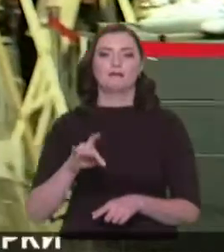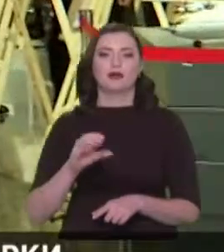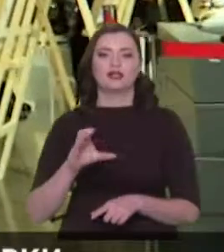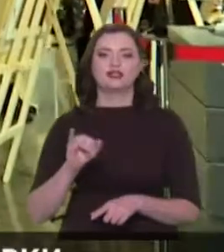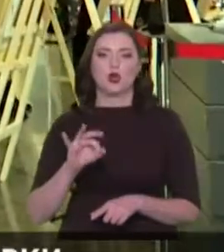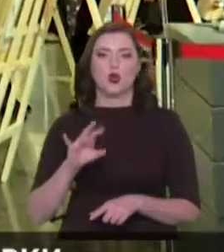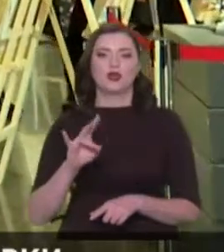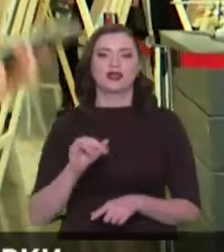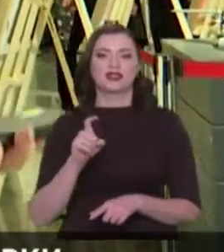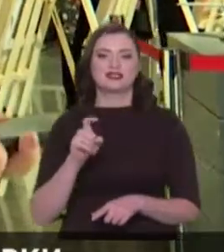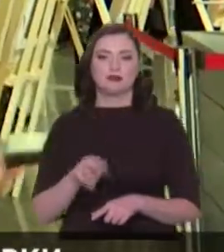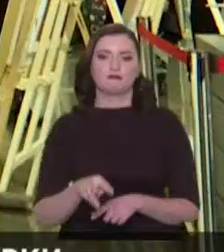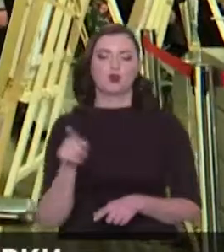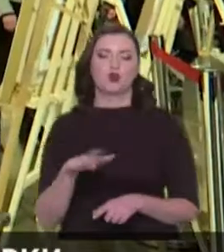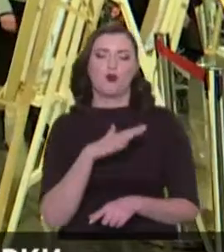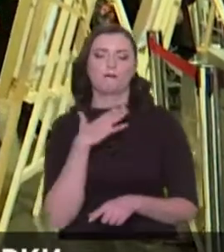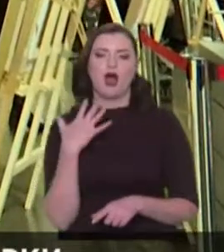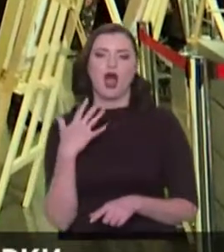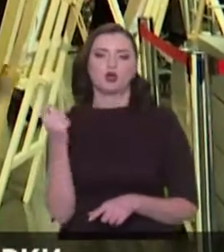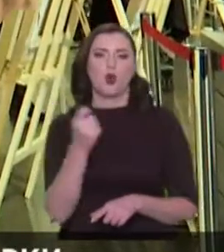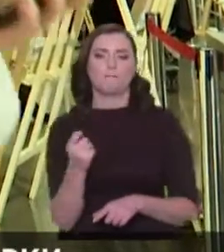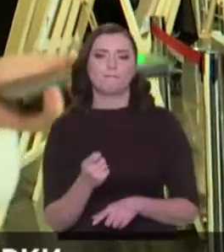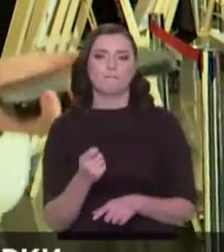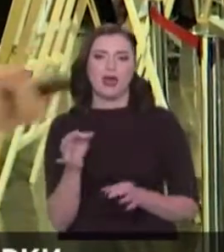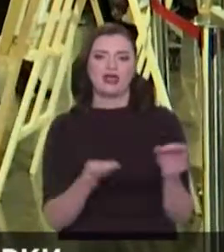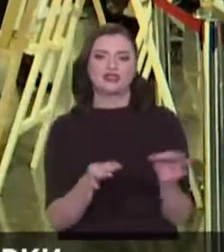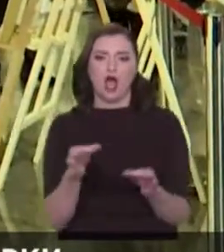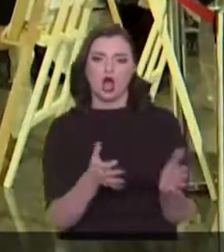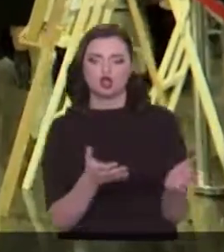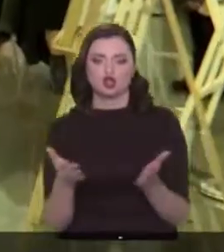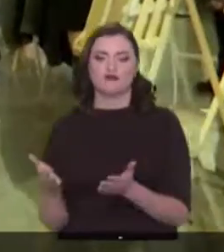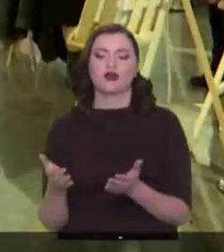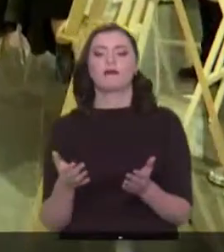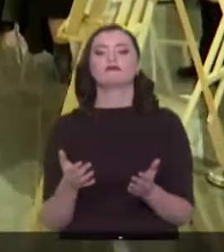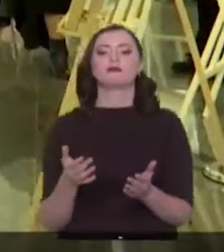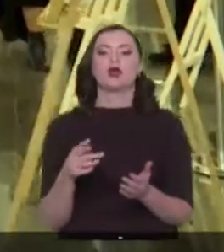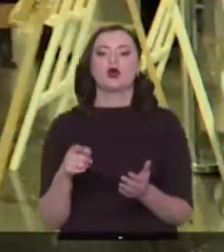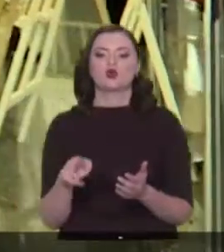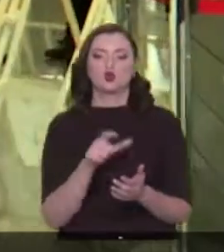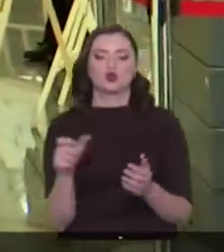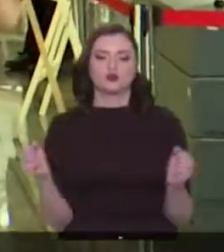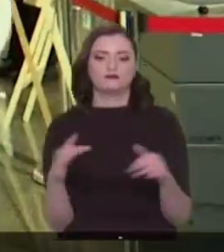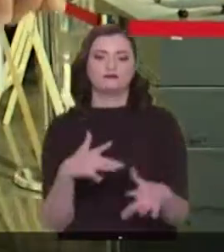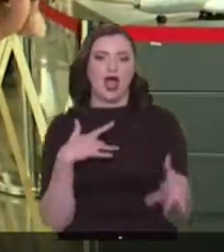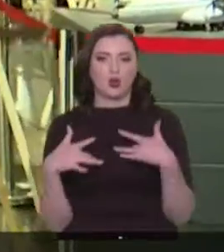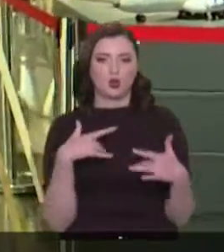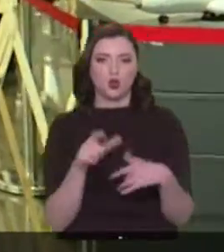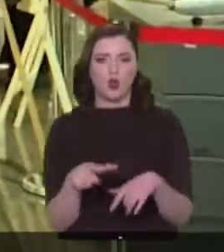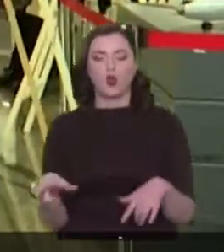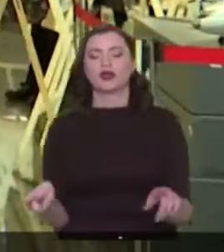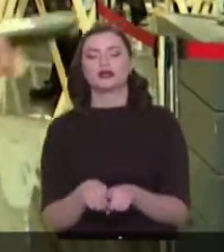було дуже багато пейзажів, і, як говорять люди, такі відомі тут сьогодні зібралися актори,